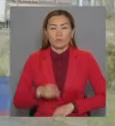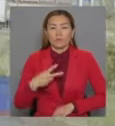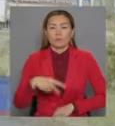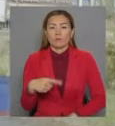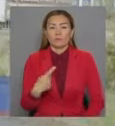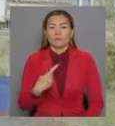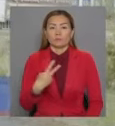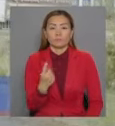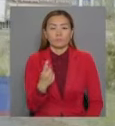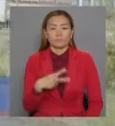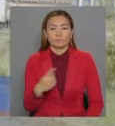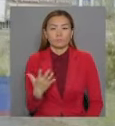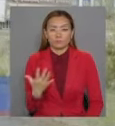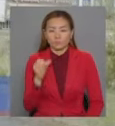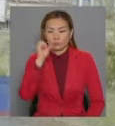2020-2025 аралығында